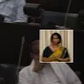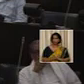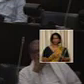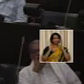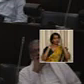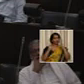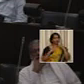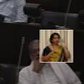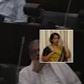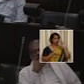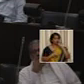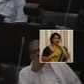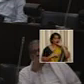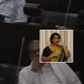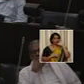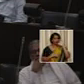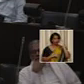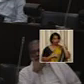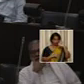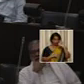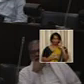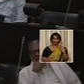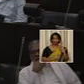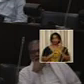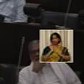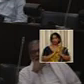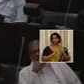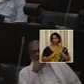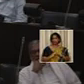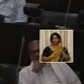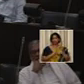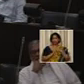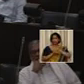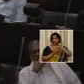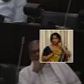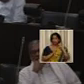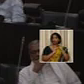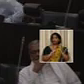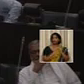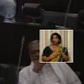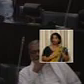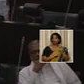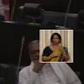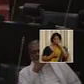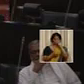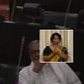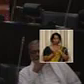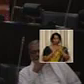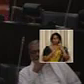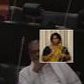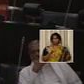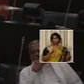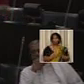සෞභාග්‍ය දැක්ම A1 ක්‍රියාත්මක වේ ශ්‍රී ලංකා විදේශ සේවා නියුක්ති කාර්යාංශය මගින් සමාජ ආරක්ෂණ මණ්ඩලයේ